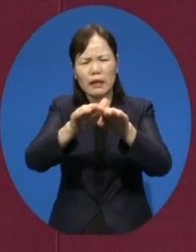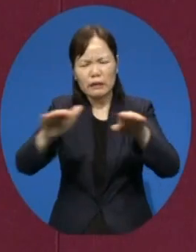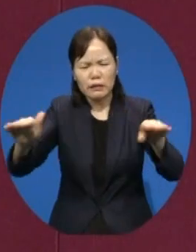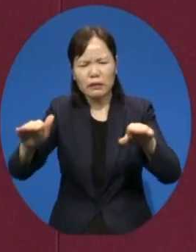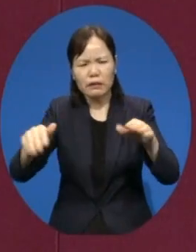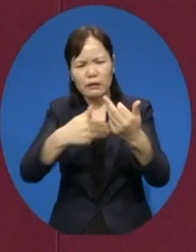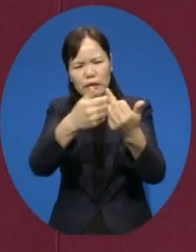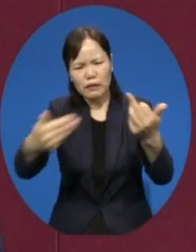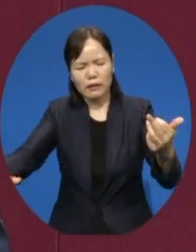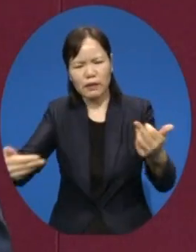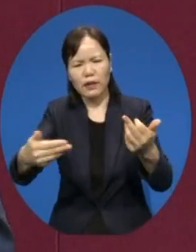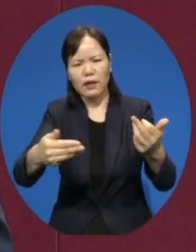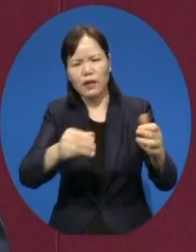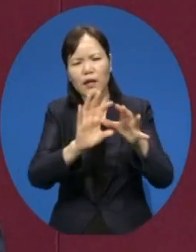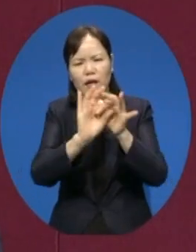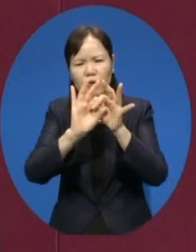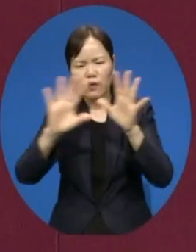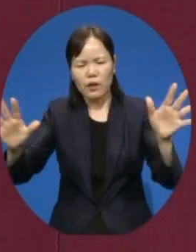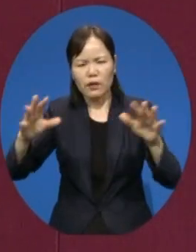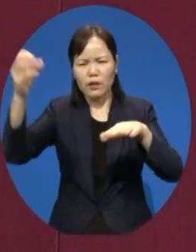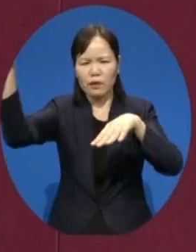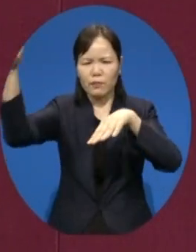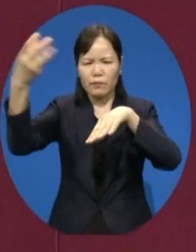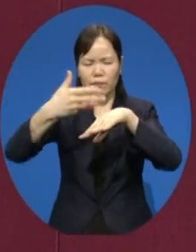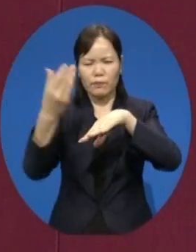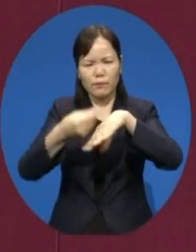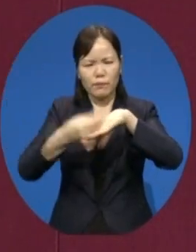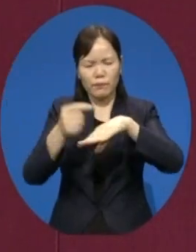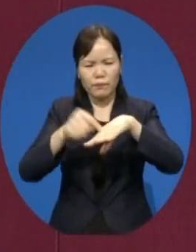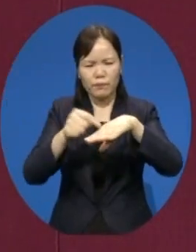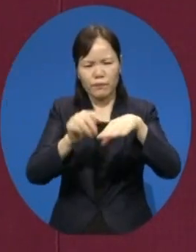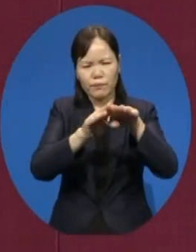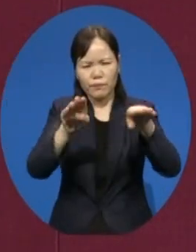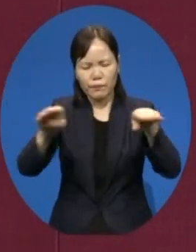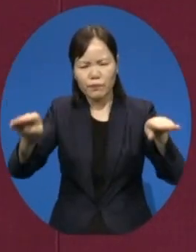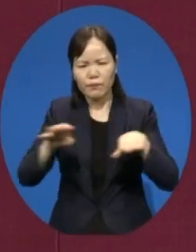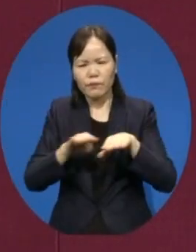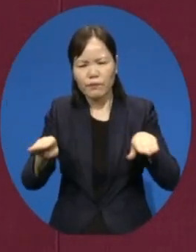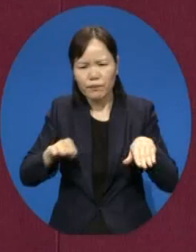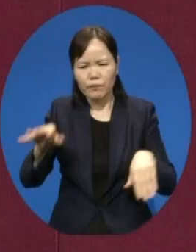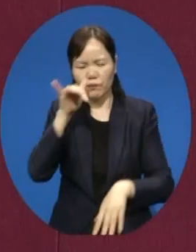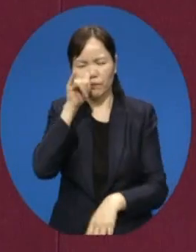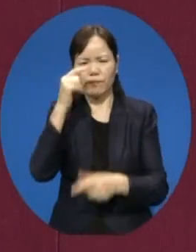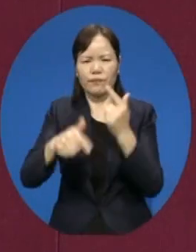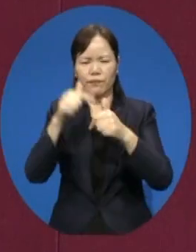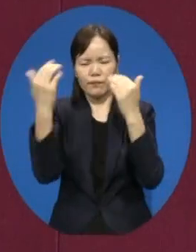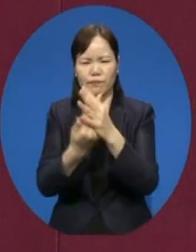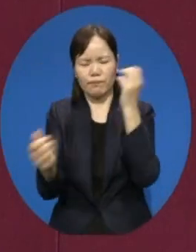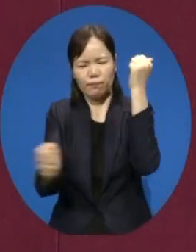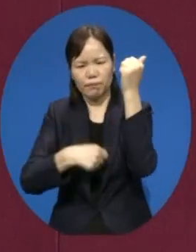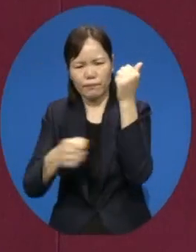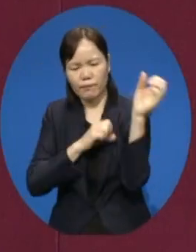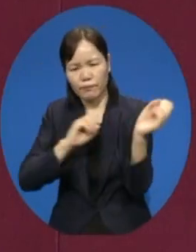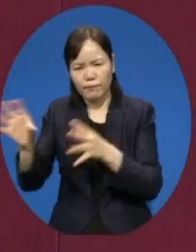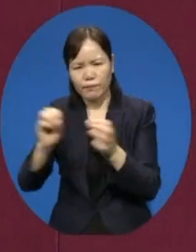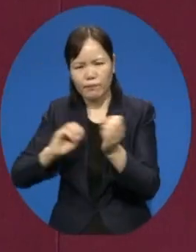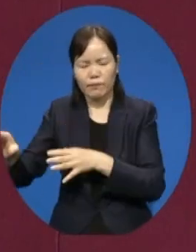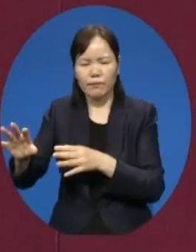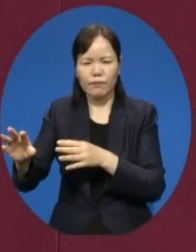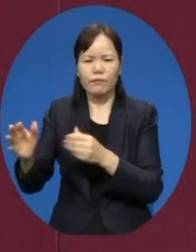없이 태양광 패널로 뒤덮였습니다. 나무 마구 베어내고 패널 설치하니까